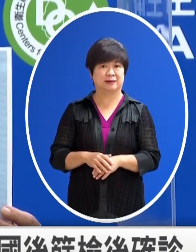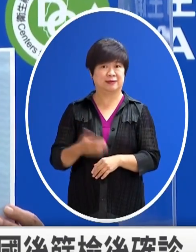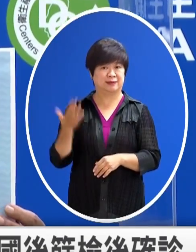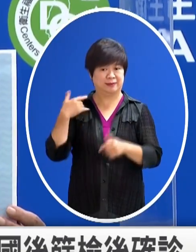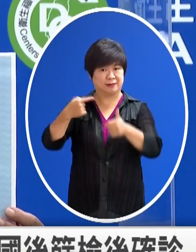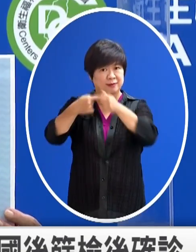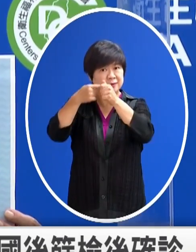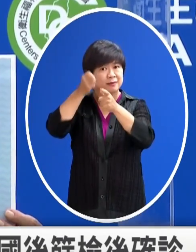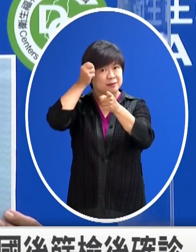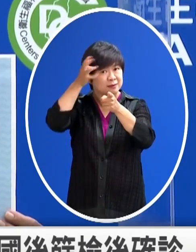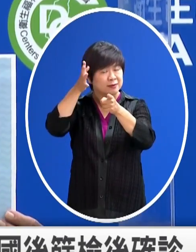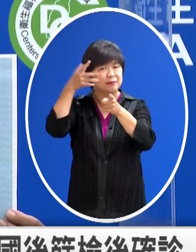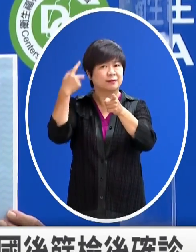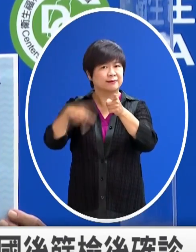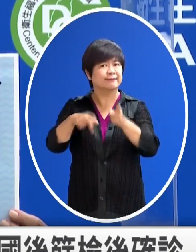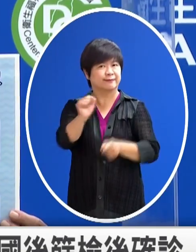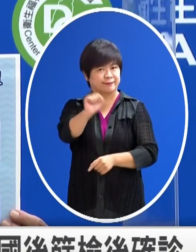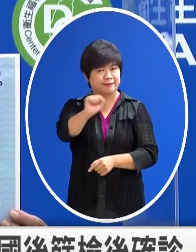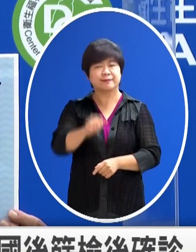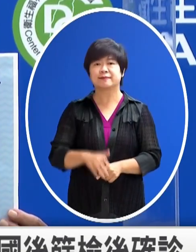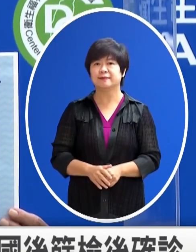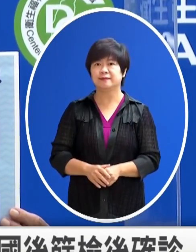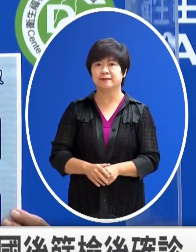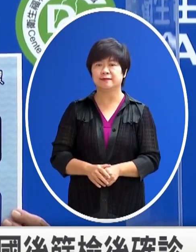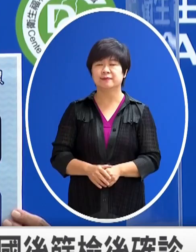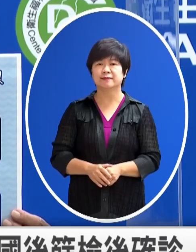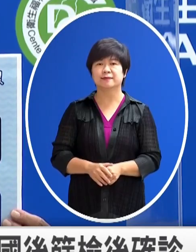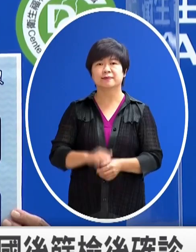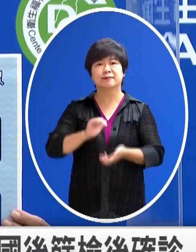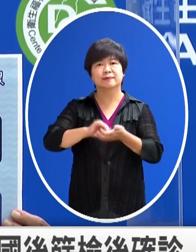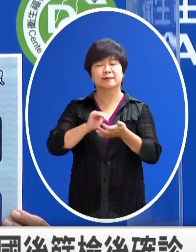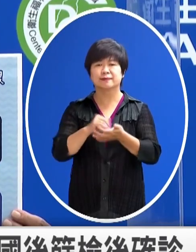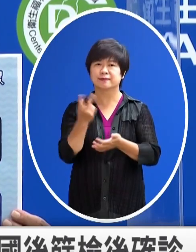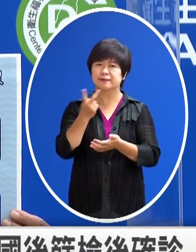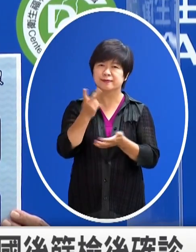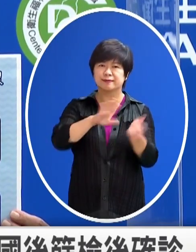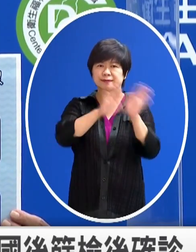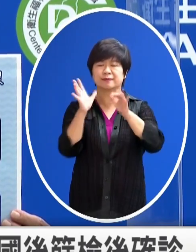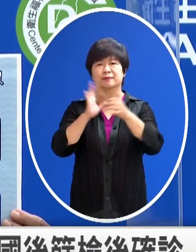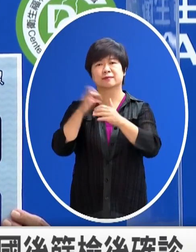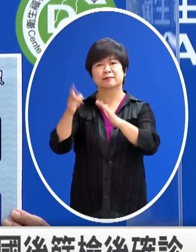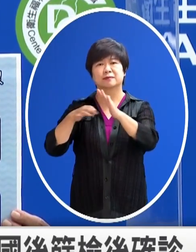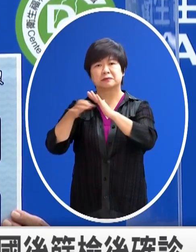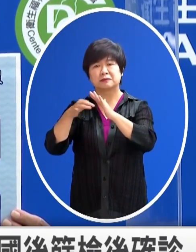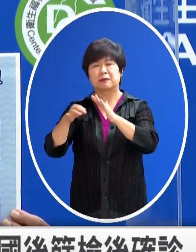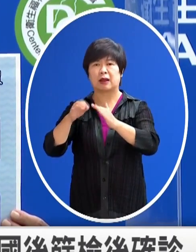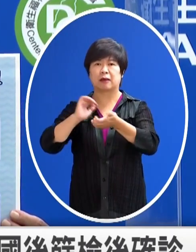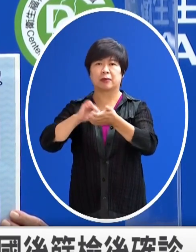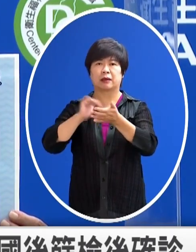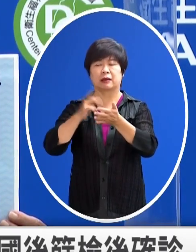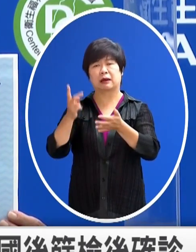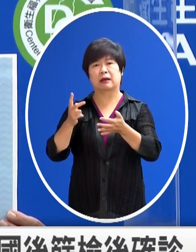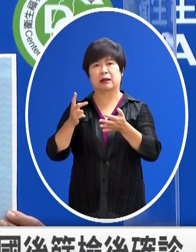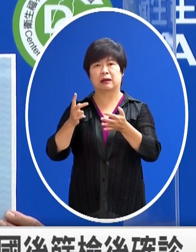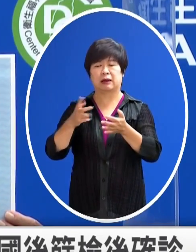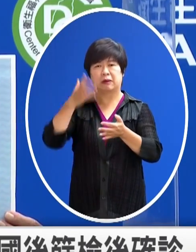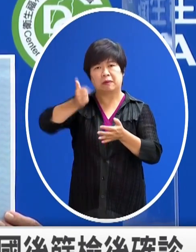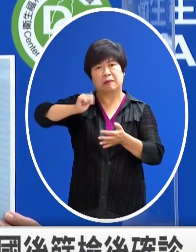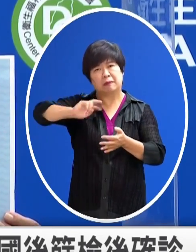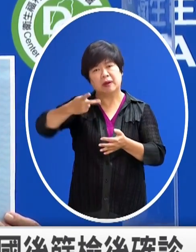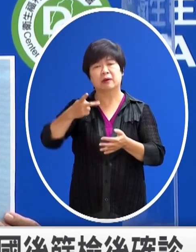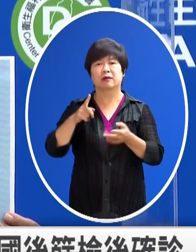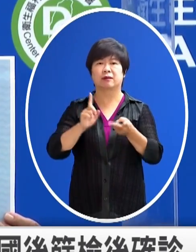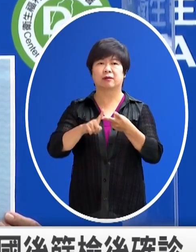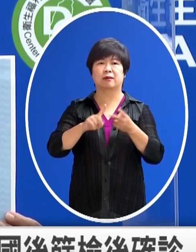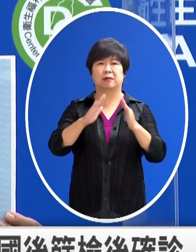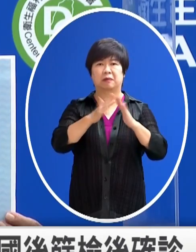不要再忘了。好，大概有2种情况，因为这些门市有时候进进出出的，所以有时候有地方，所以有些地方是